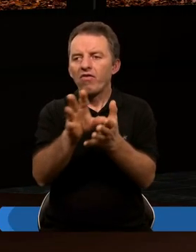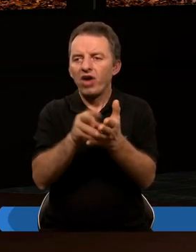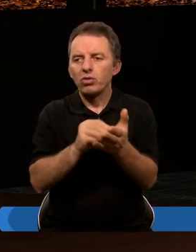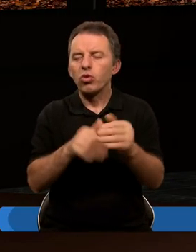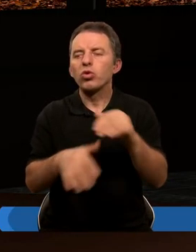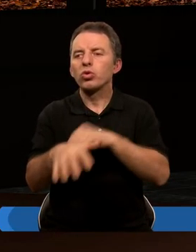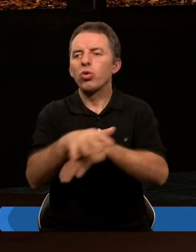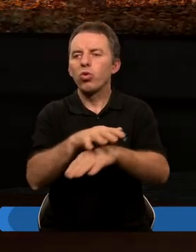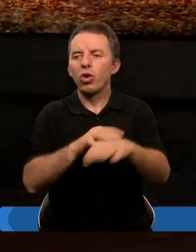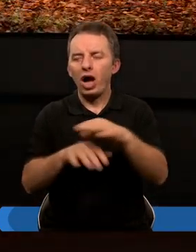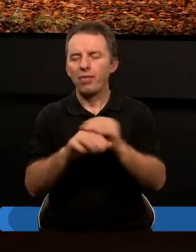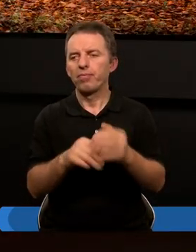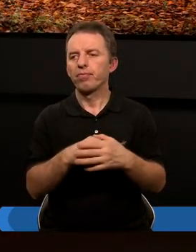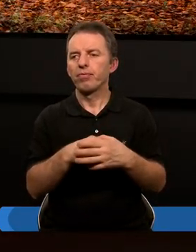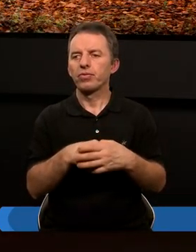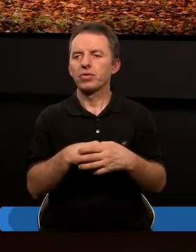ducha.